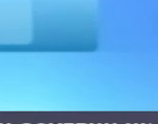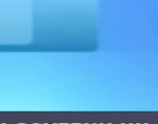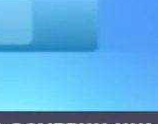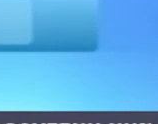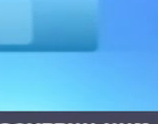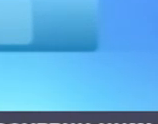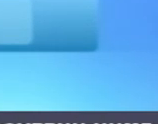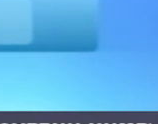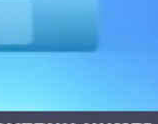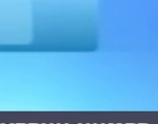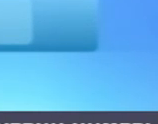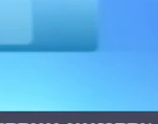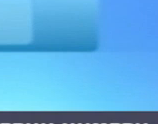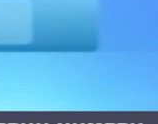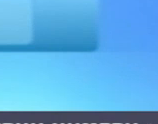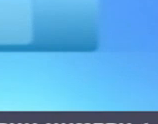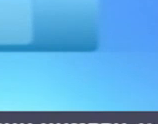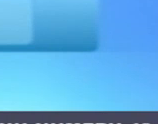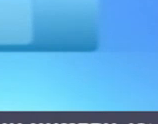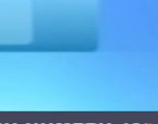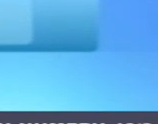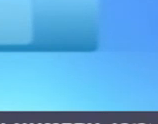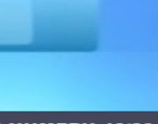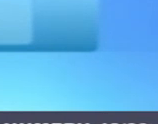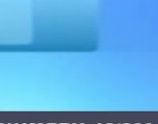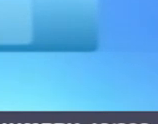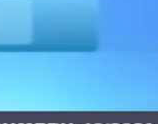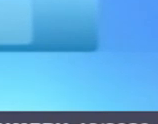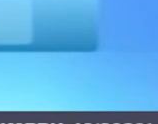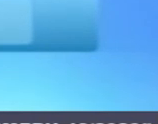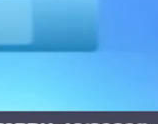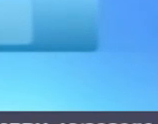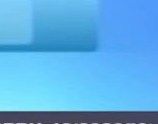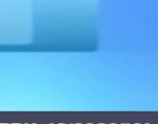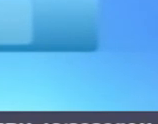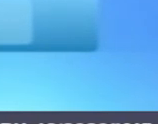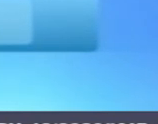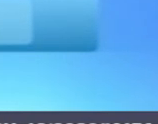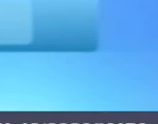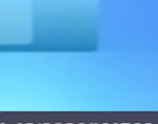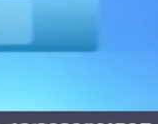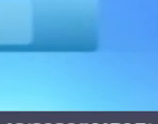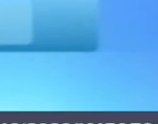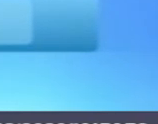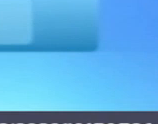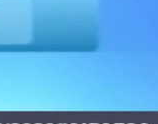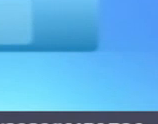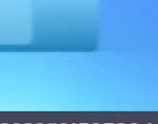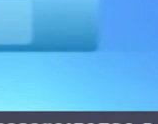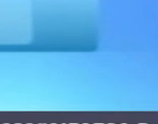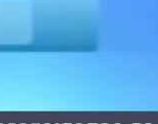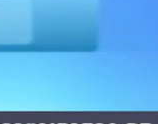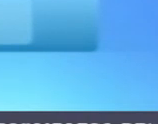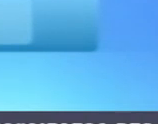26, temperatura maksimum 31 grau Celsius. Kondisau anin hu ho velocidade fraco, 2 até 13 km por